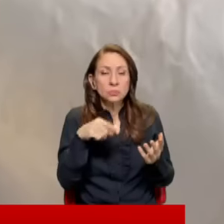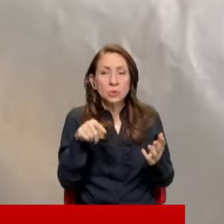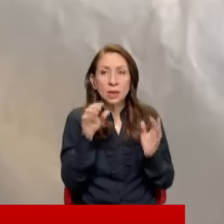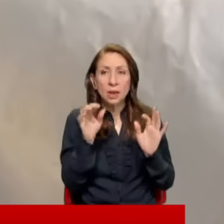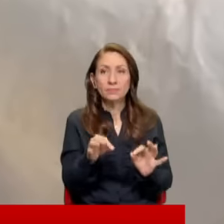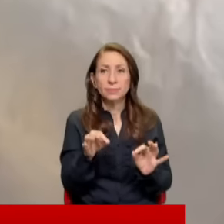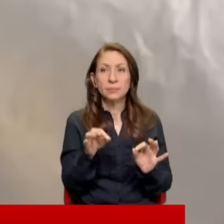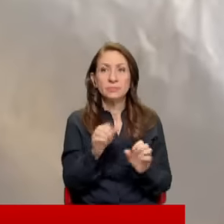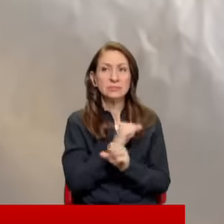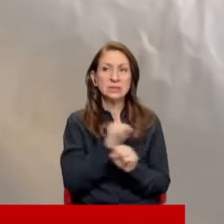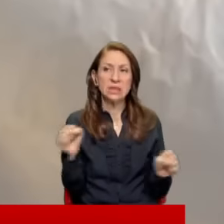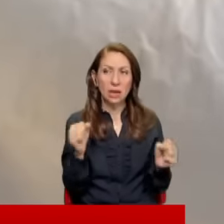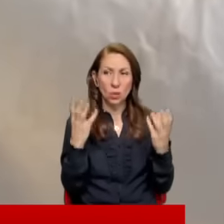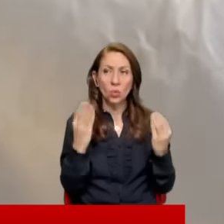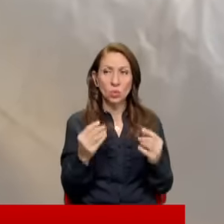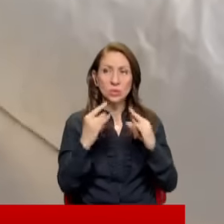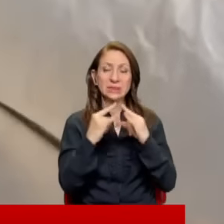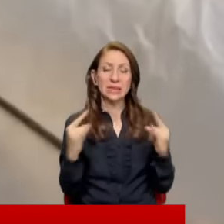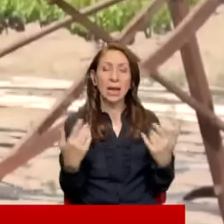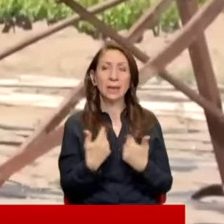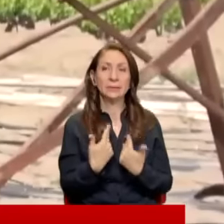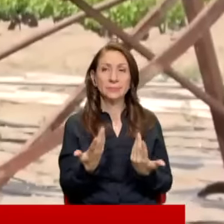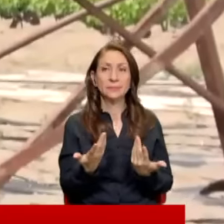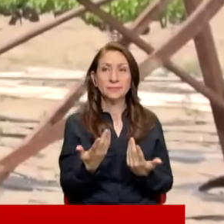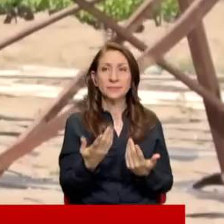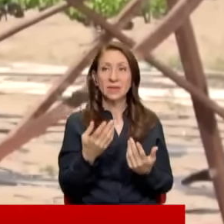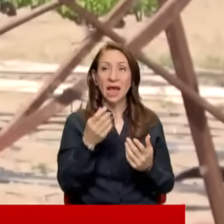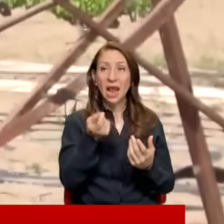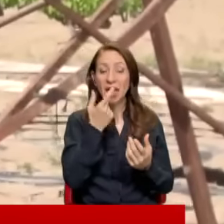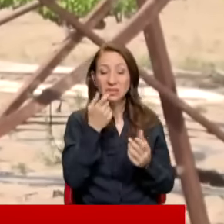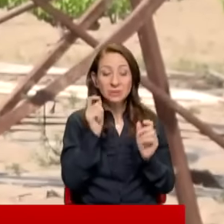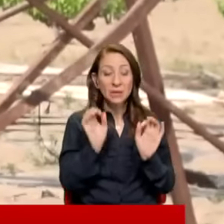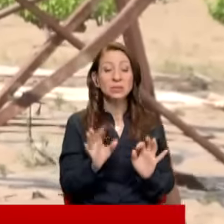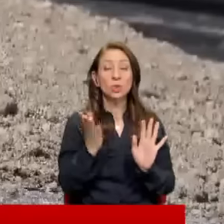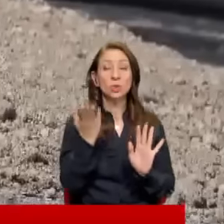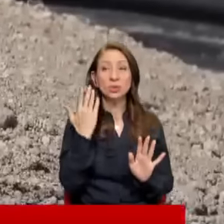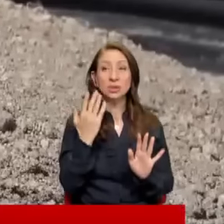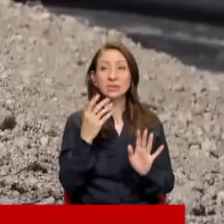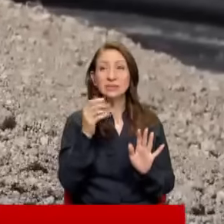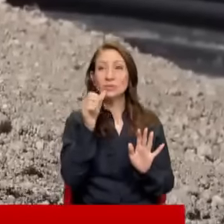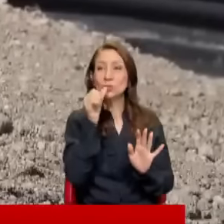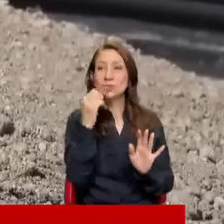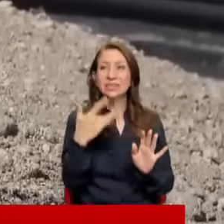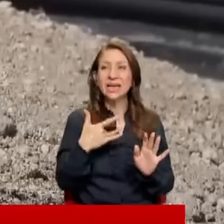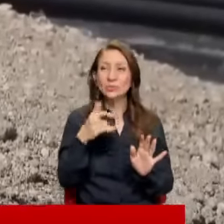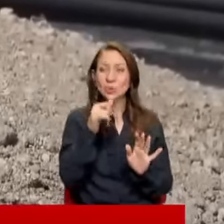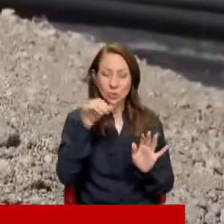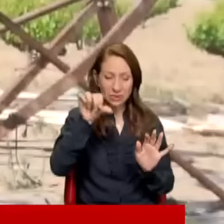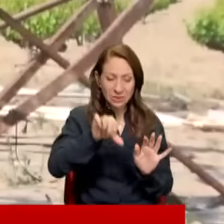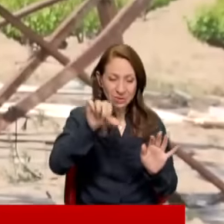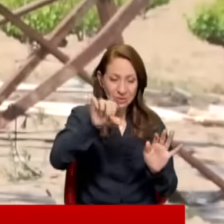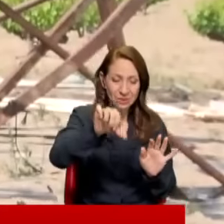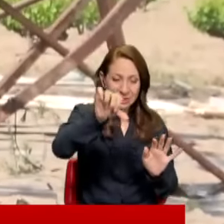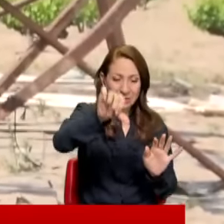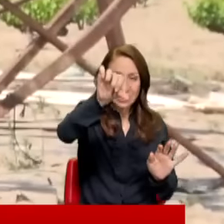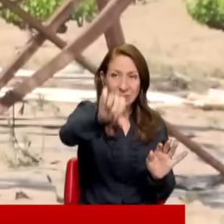domatesler zar gördü ilaç yapmaya başlamadan önce Can suyu verdim Can Suyu